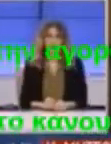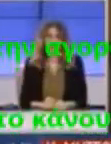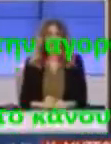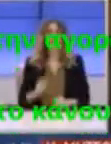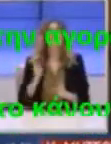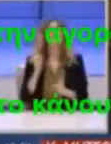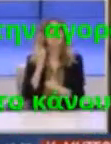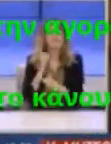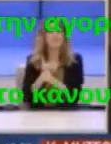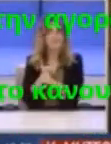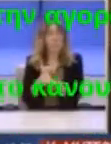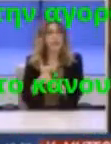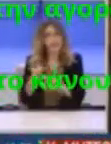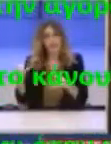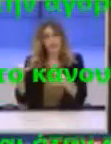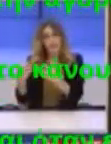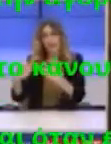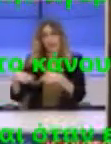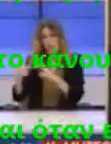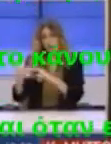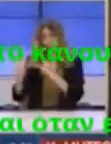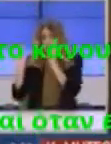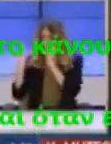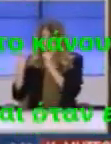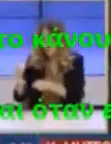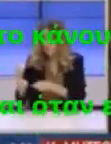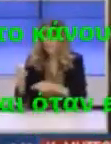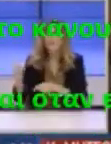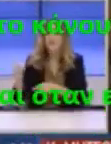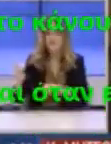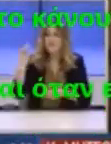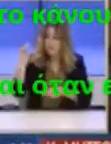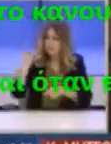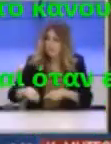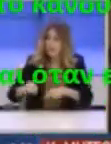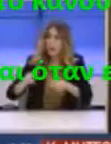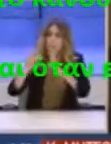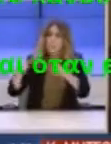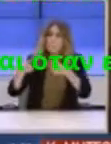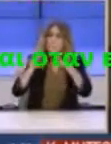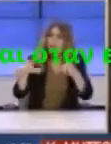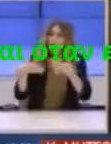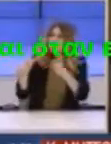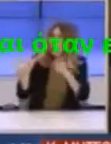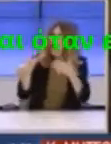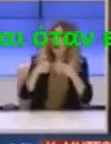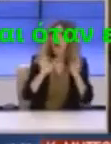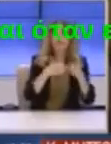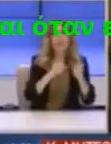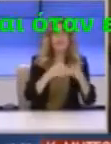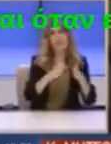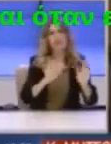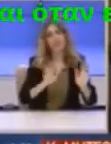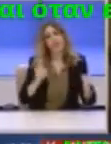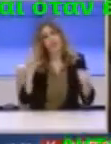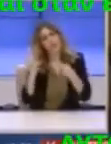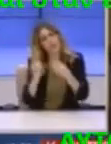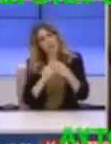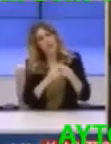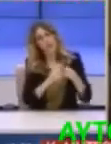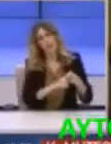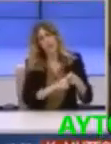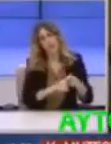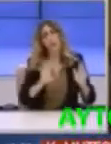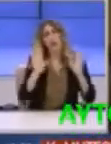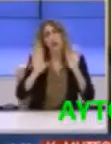παιχνίδι. Και εμείς ύστερα είπαμε, εντάξει, δεν θέλουμε και εμείς. Και αυτοί ύστερα μετά, εμείς αφού είπαμε ναι, αυτό θέλουμε, είπαμε δεν θέλουμε και εμείς το